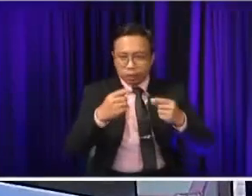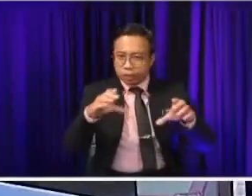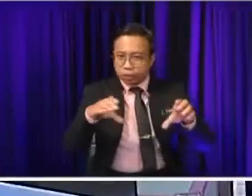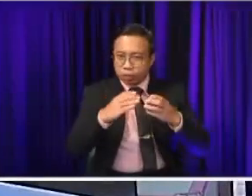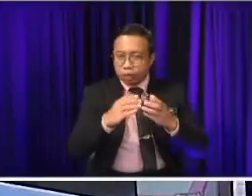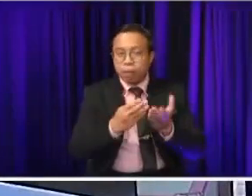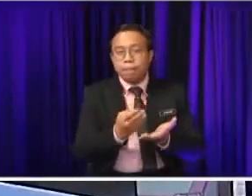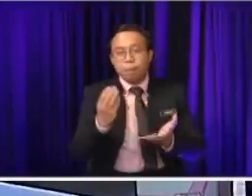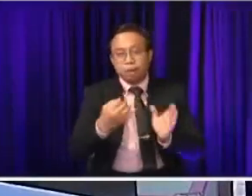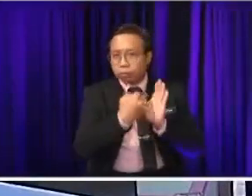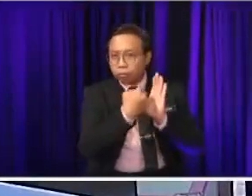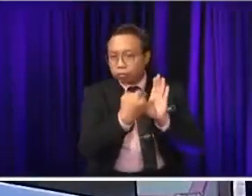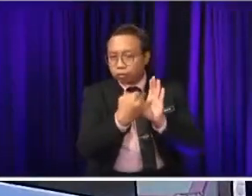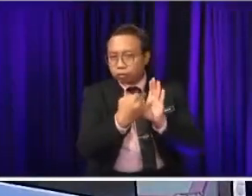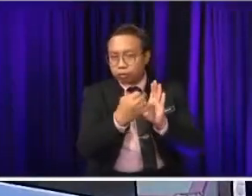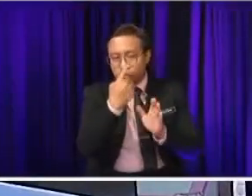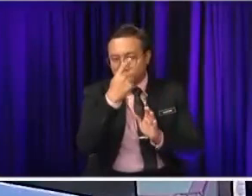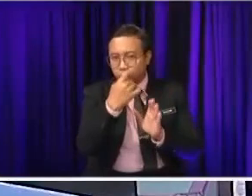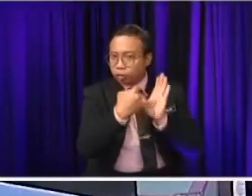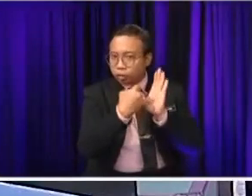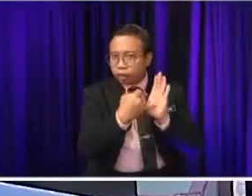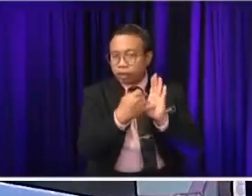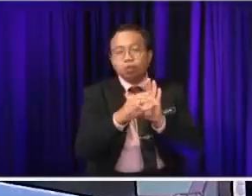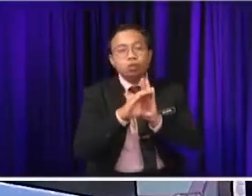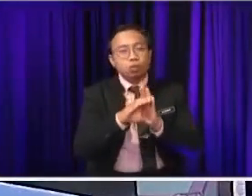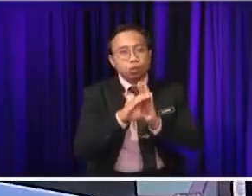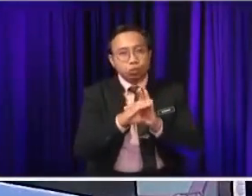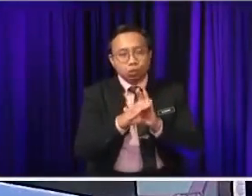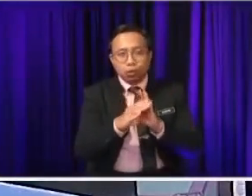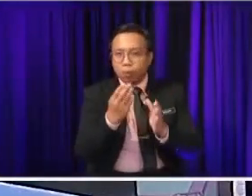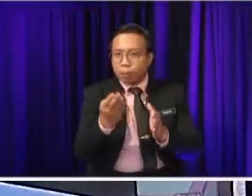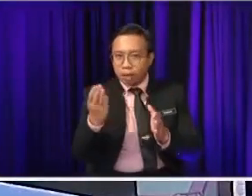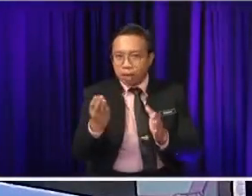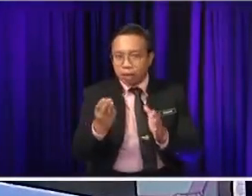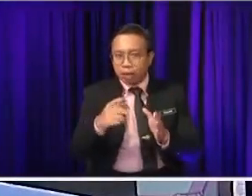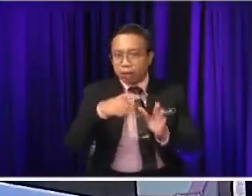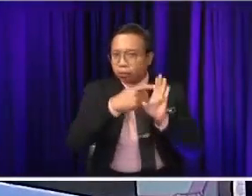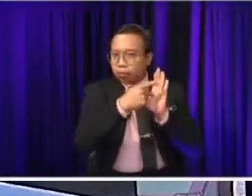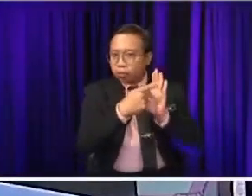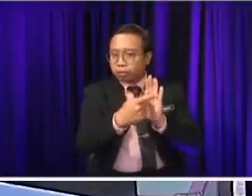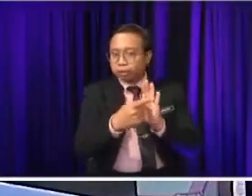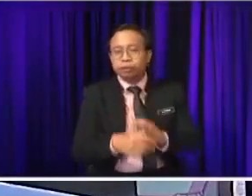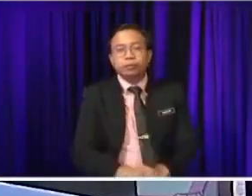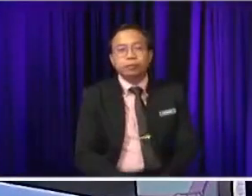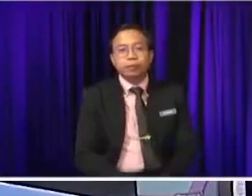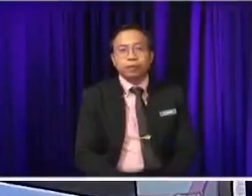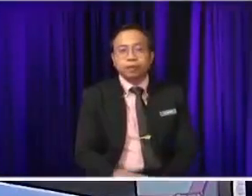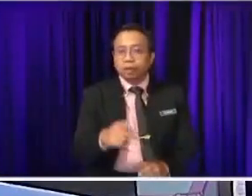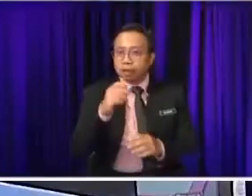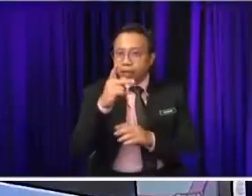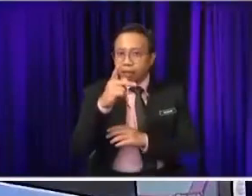bahan promosi untuk tujuan iklan yaitu antara contoh-contoh penghasilan bahan promosi antaranya kayak